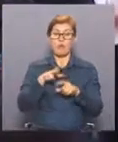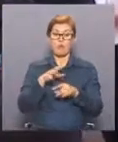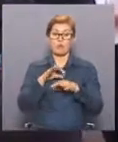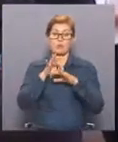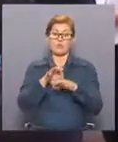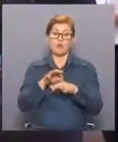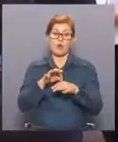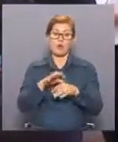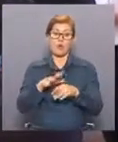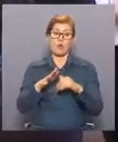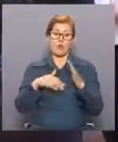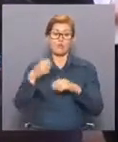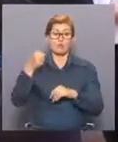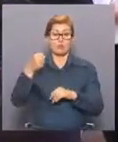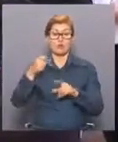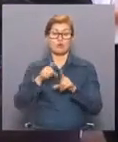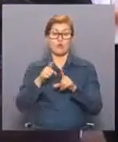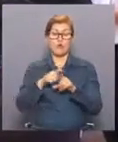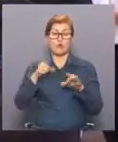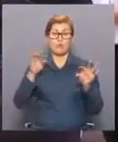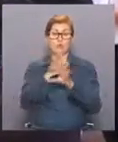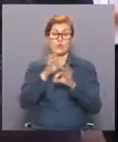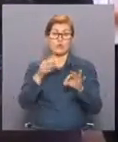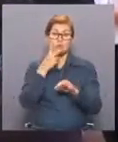ұстап келіп осы концертімізді тамашалап отыр.